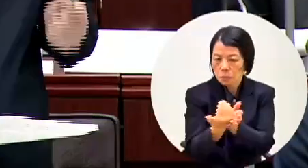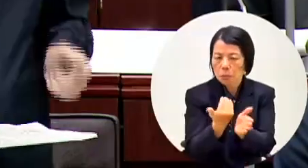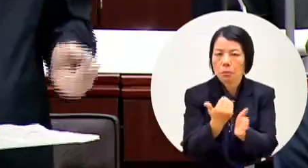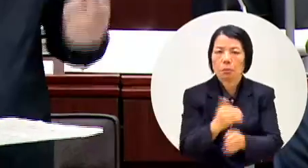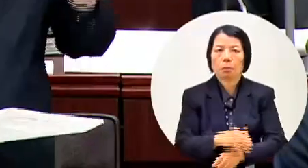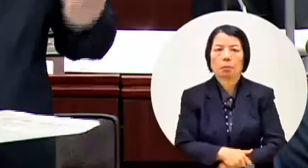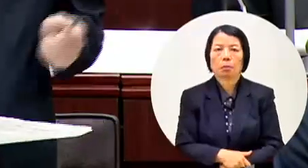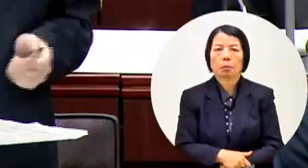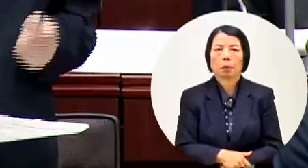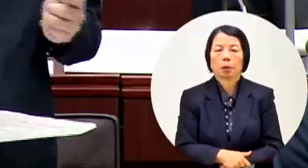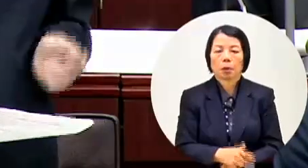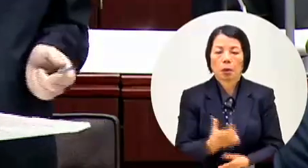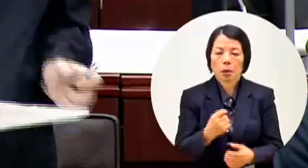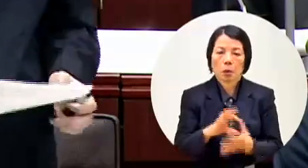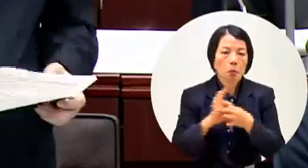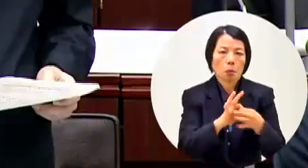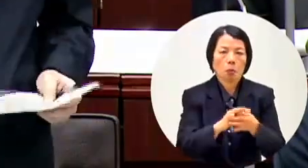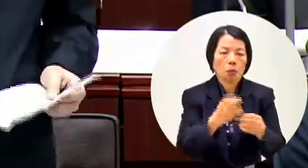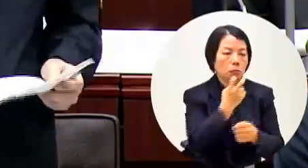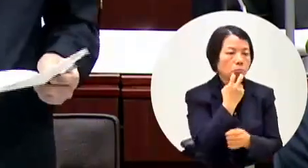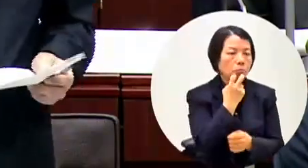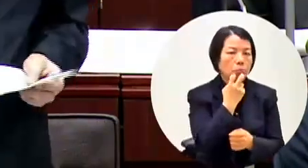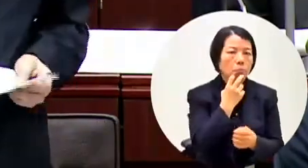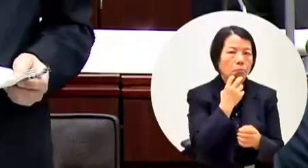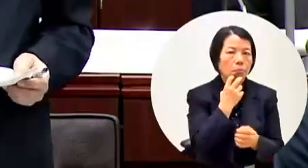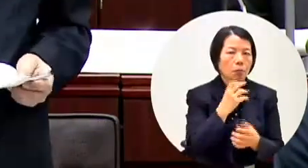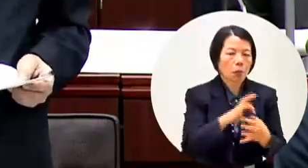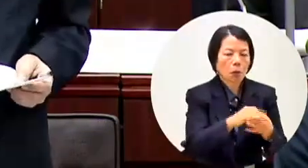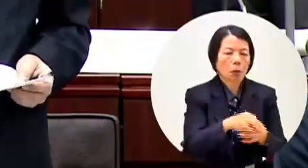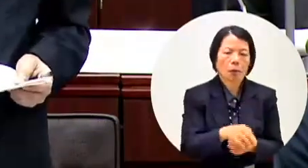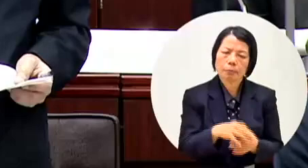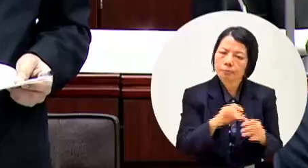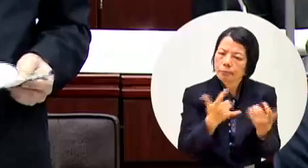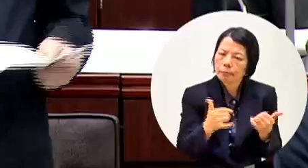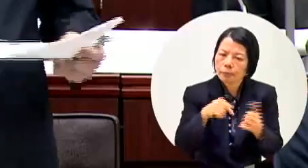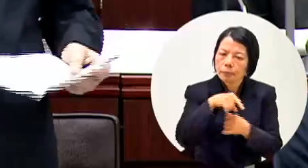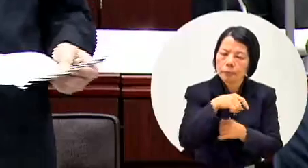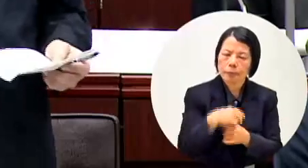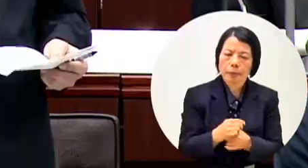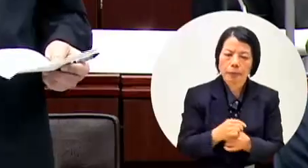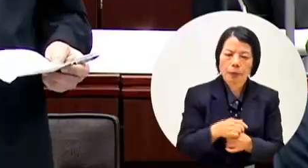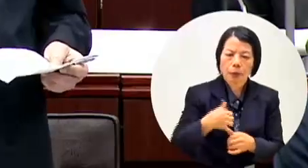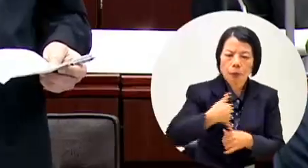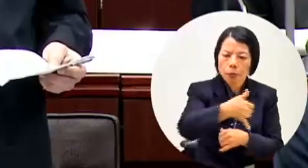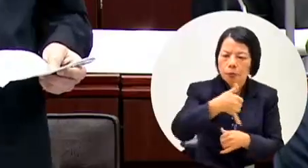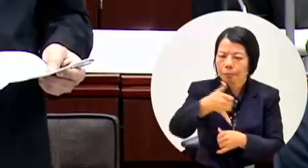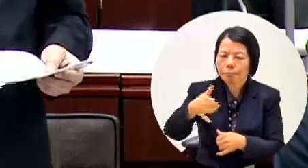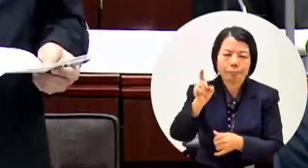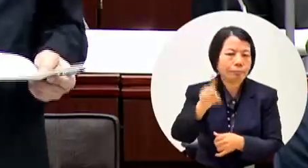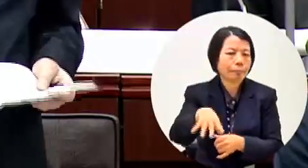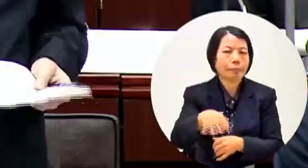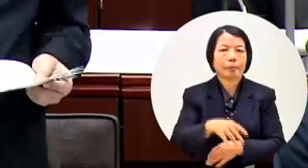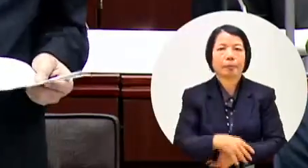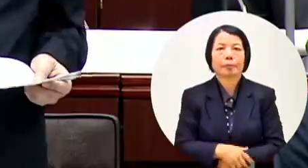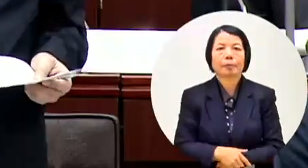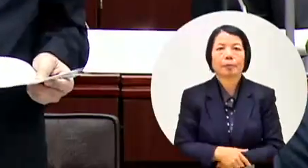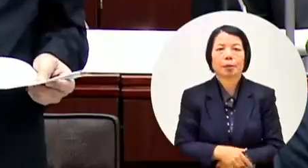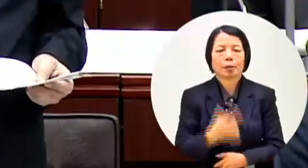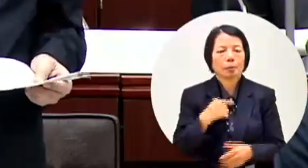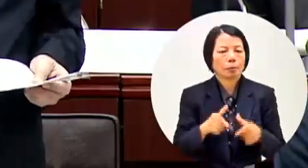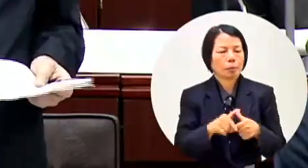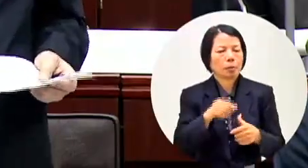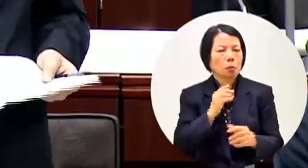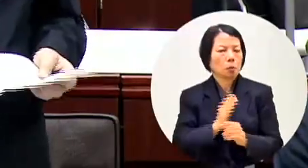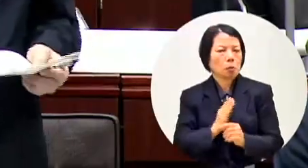去之前，我们也跟有关中央单位沟通过，大概会去哪些方面拜访，大概。可是我们心中无惧